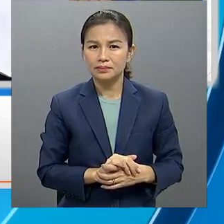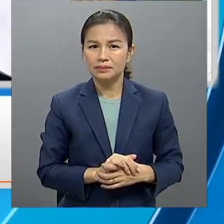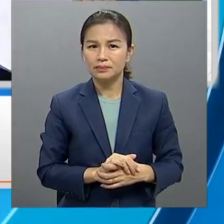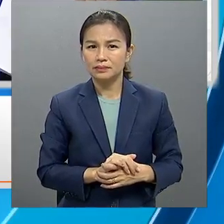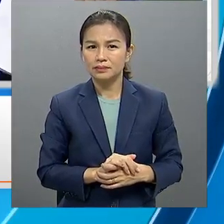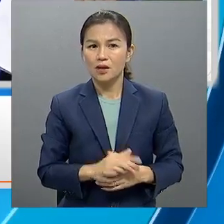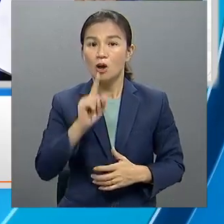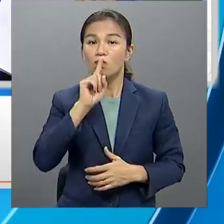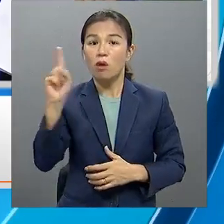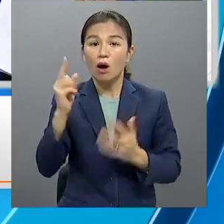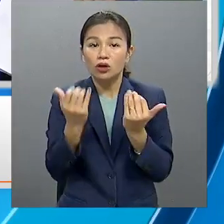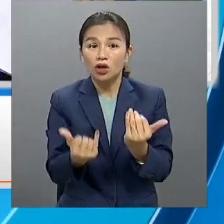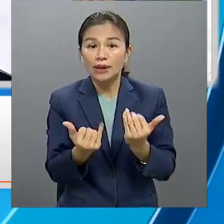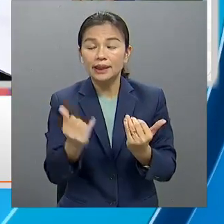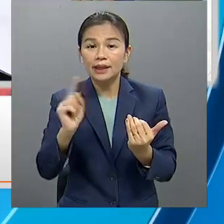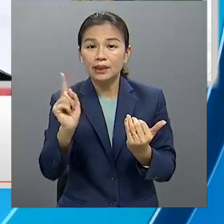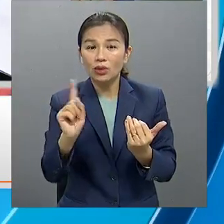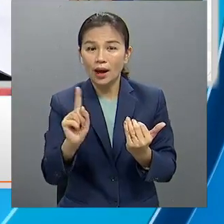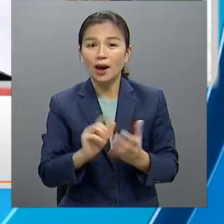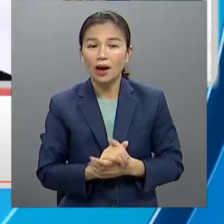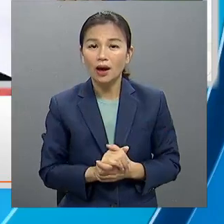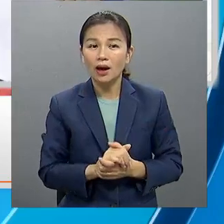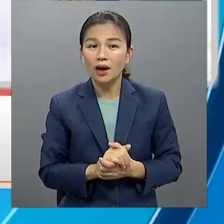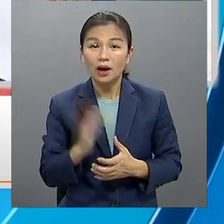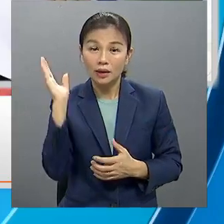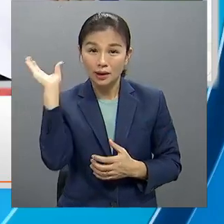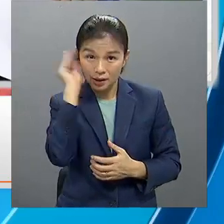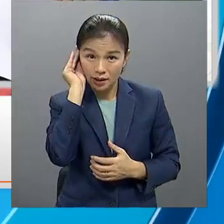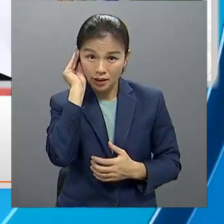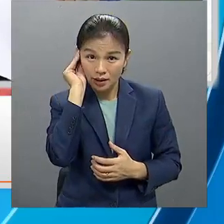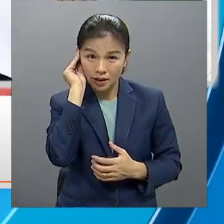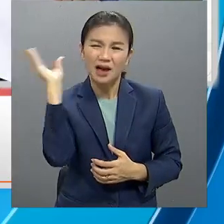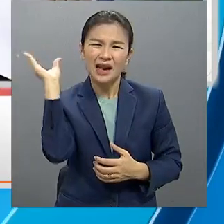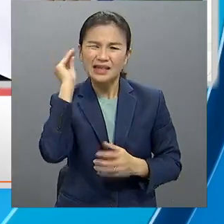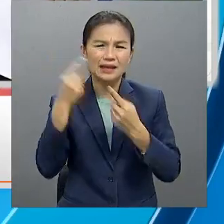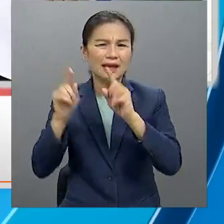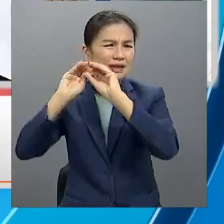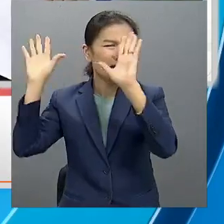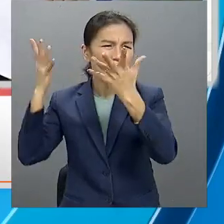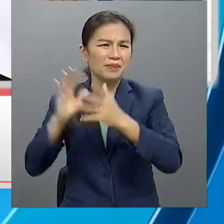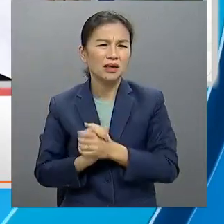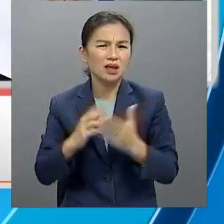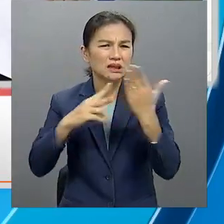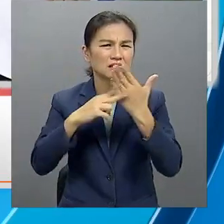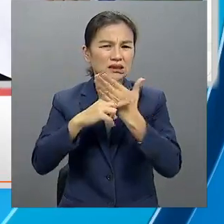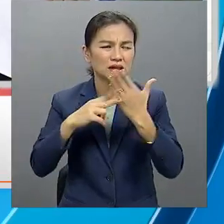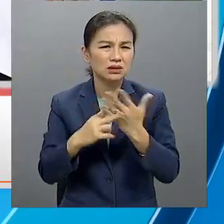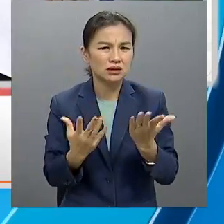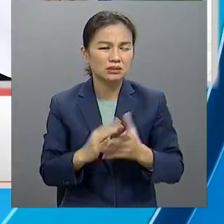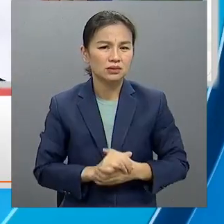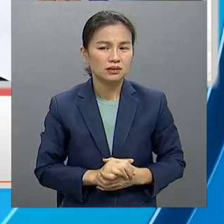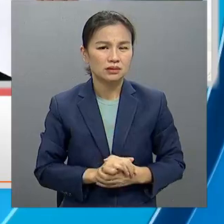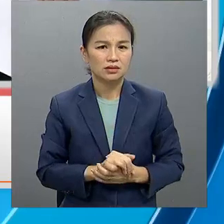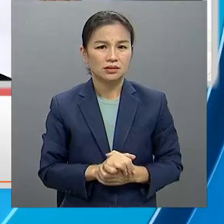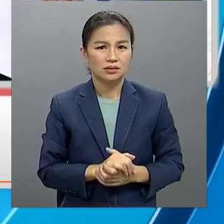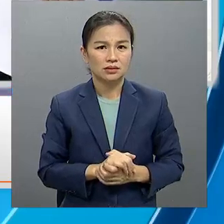คร ับ คร ับครับผมขออนุญาตทำเรียนเ พิ่ม ต้นนี้ก่อนนะคร ับ ค่ ะ จับได้ยินไหมได้ยินแต่ไม่ค่อยชัดเลยค่ะมันกุกกักกุกกักเดี๋ยวลองตั้งหลักกันอีกทีหนึ่